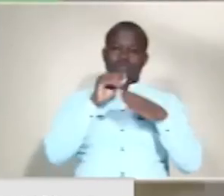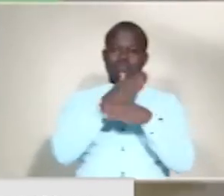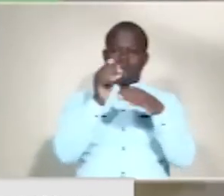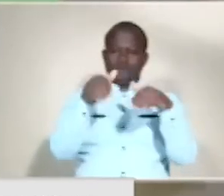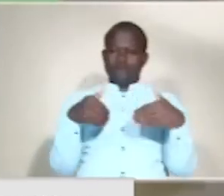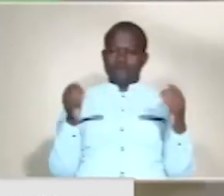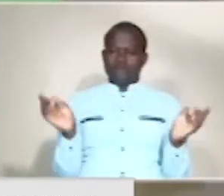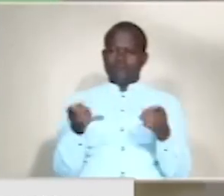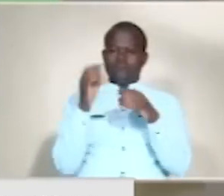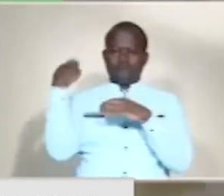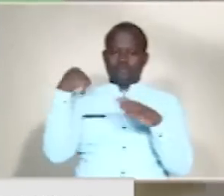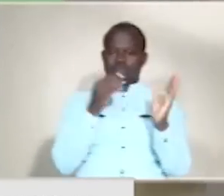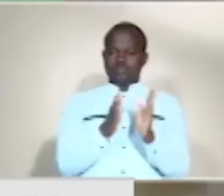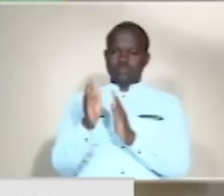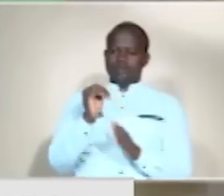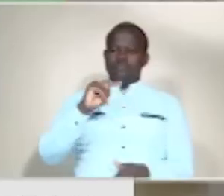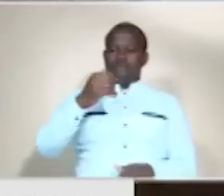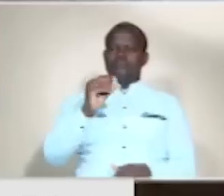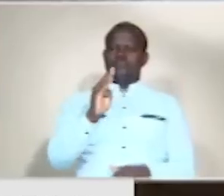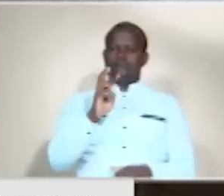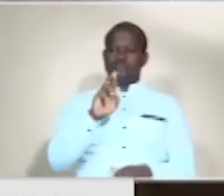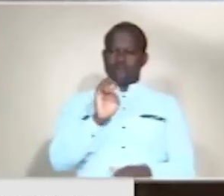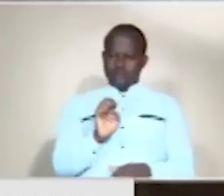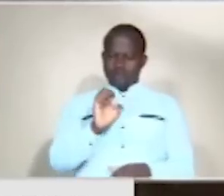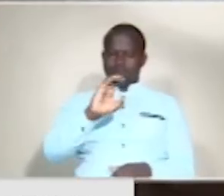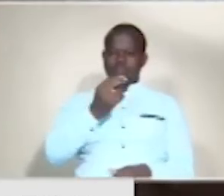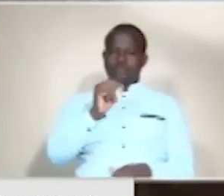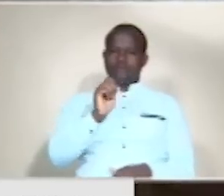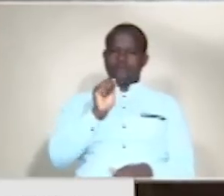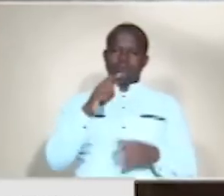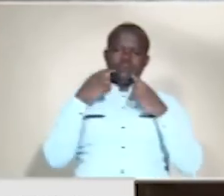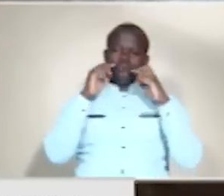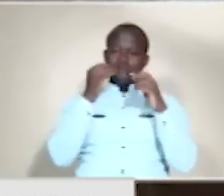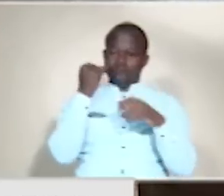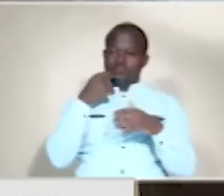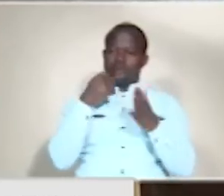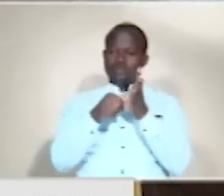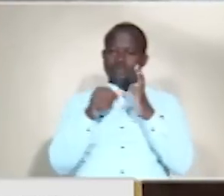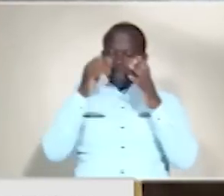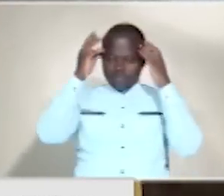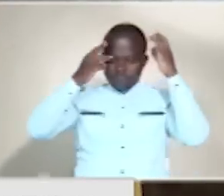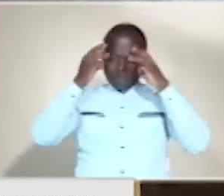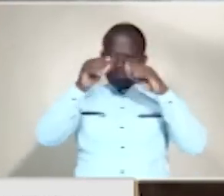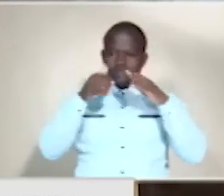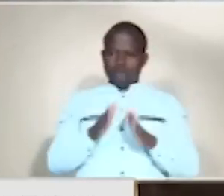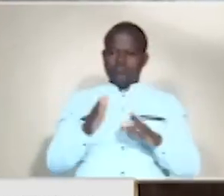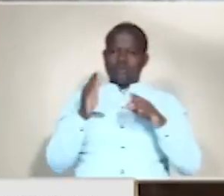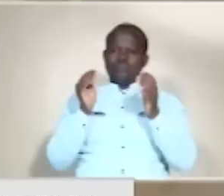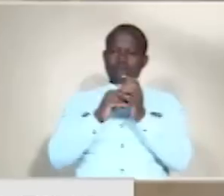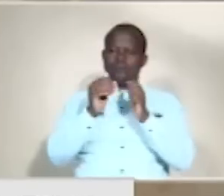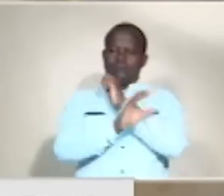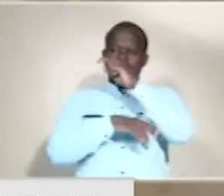n'Ubworozi ushinzwe igenamigambi Ingabire Chantal avuga ko nubwo hari ibibazo bigihangayikishije abahinzi ngo igihugu